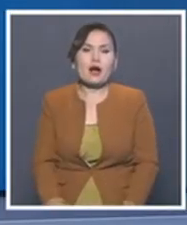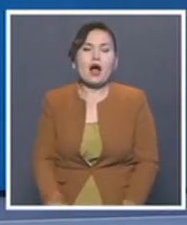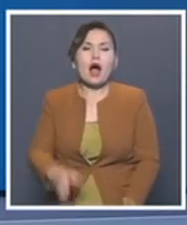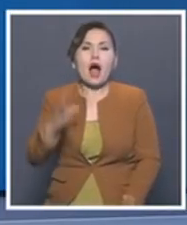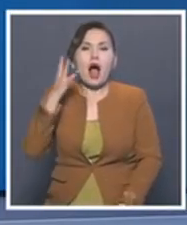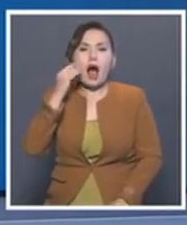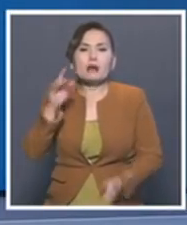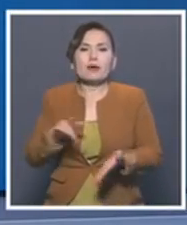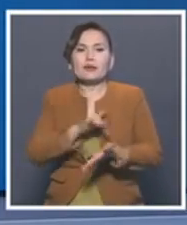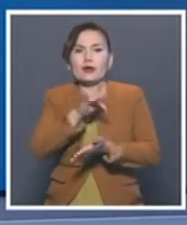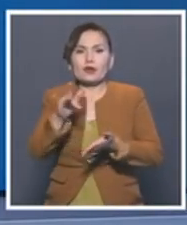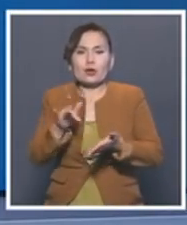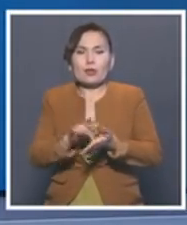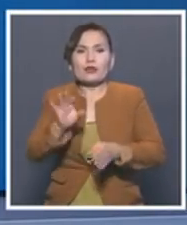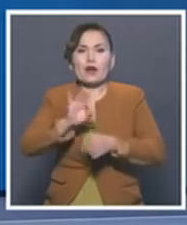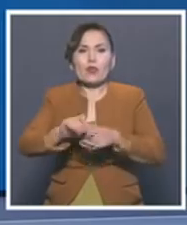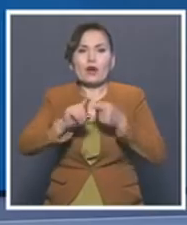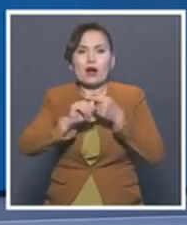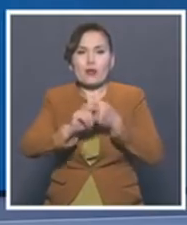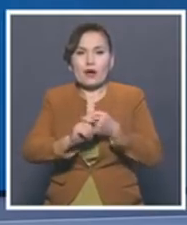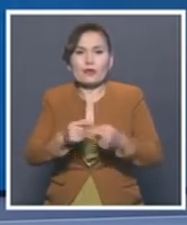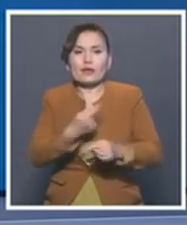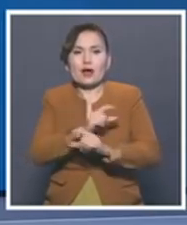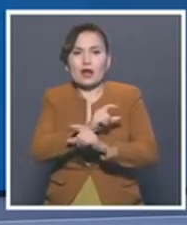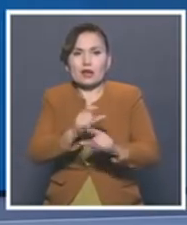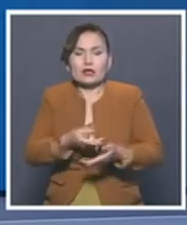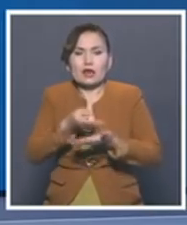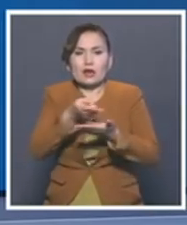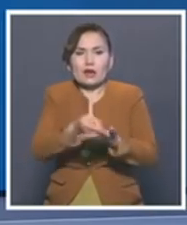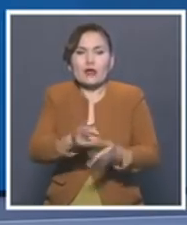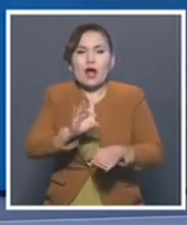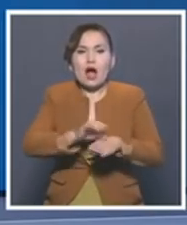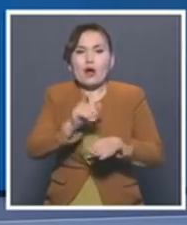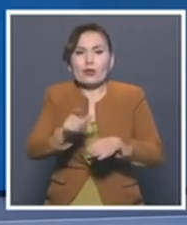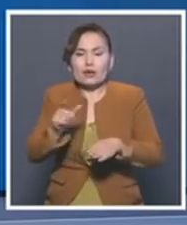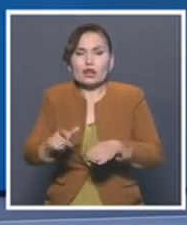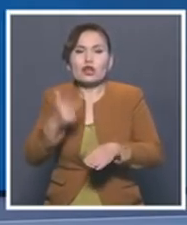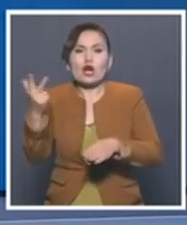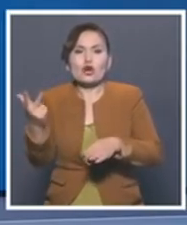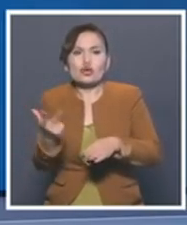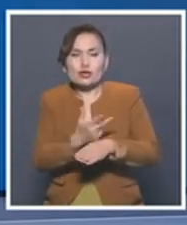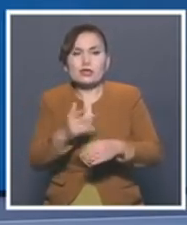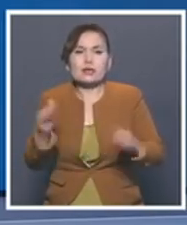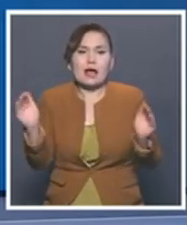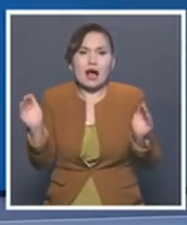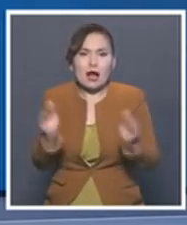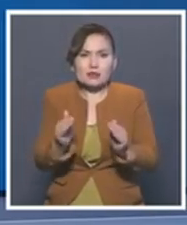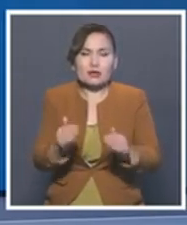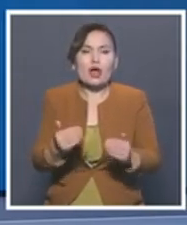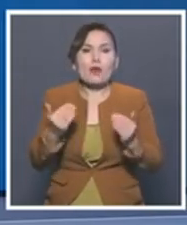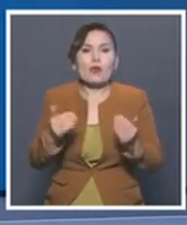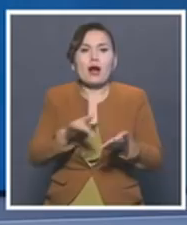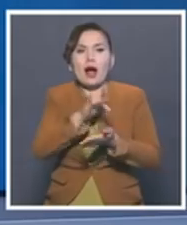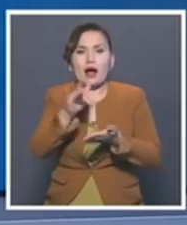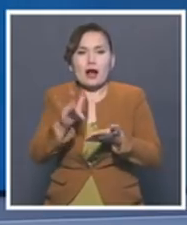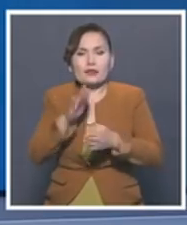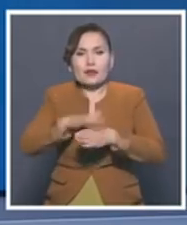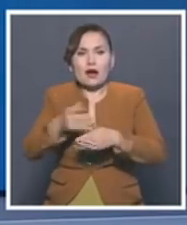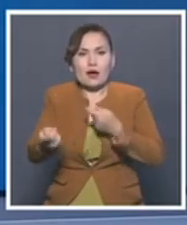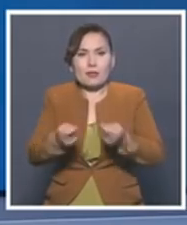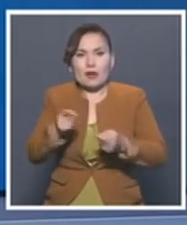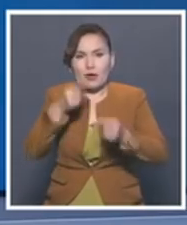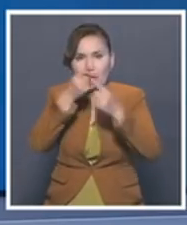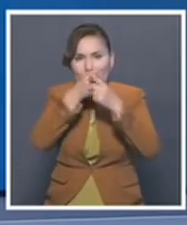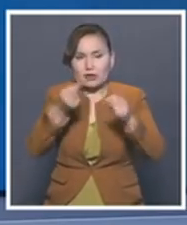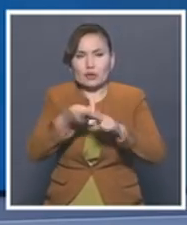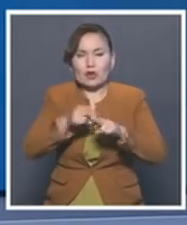Хабарымызды жалғастырамыз. Алматыда жұқпалы аурулар ауруханаларында жатқан науқастар саны 3 есеге азайды. Бұл туралы қала әкімі Бақытжан Сағынтаев